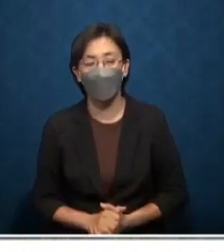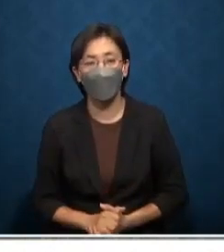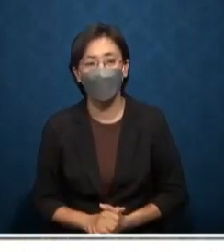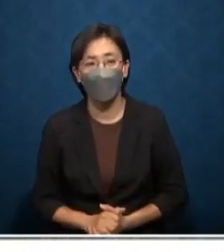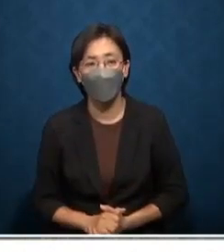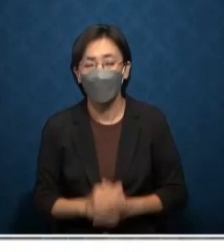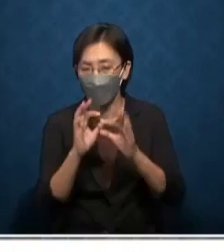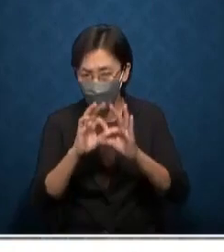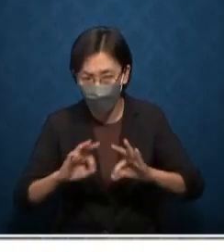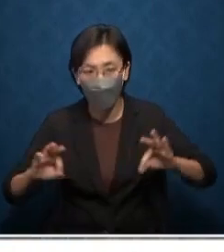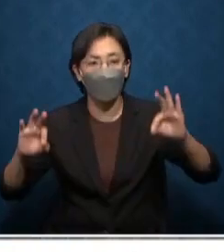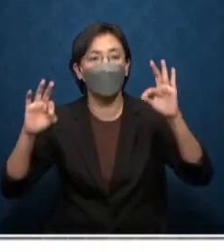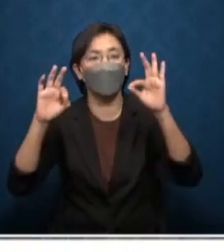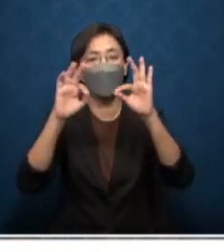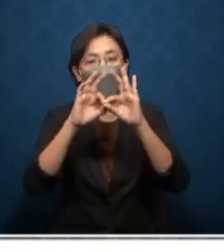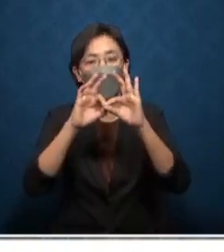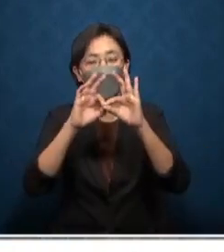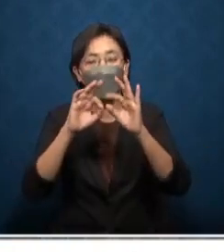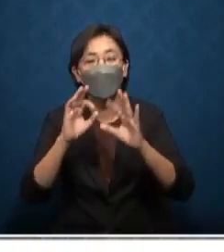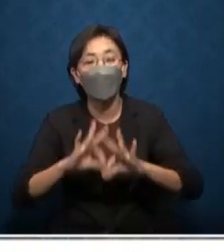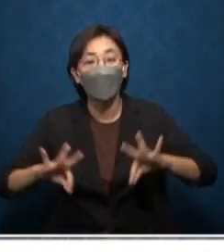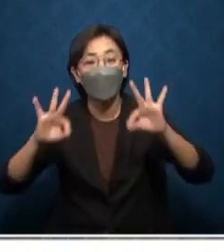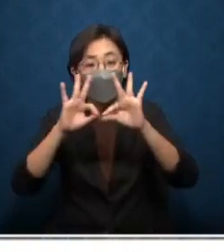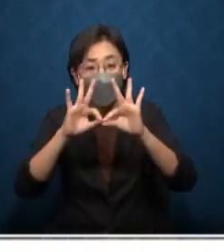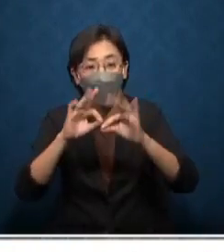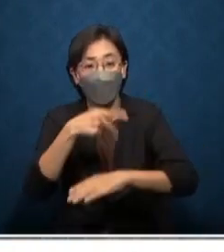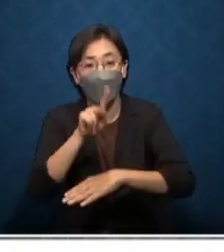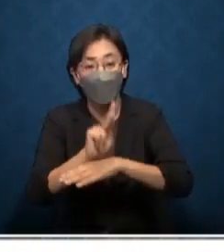และที่สำคัญนะครับท่ประทานครับท่ประทานคงเห็น